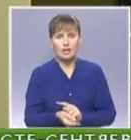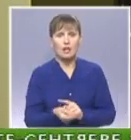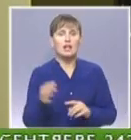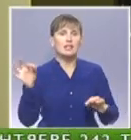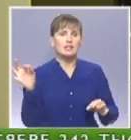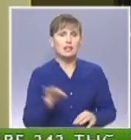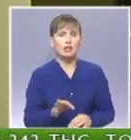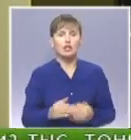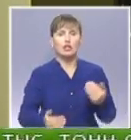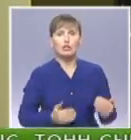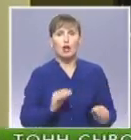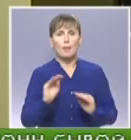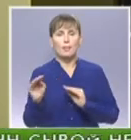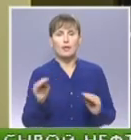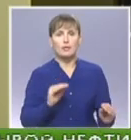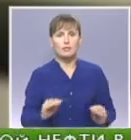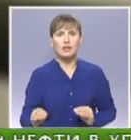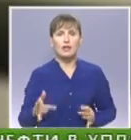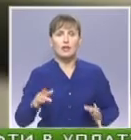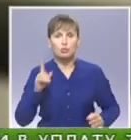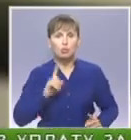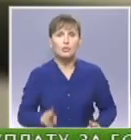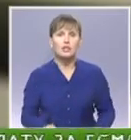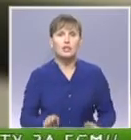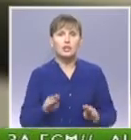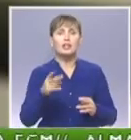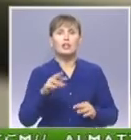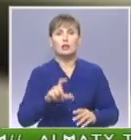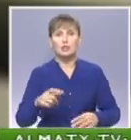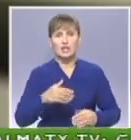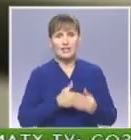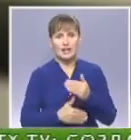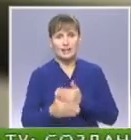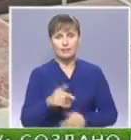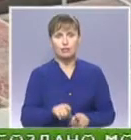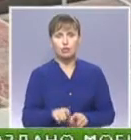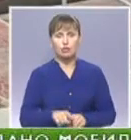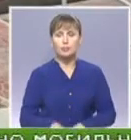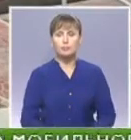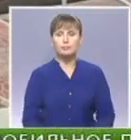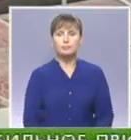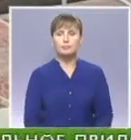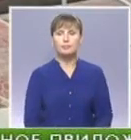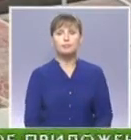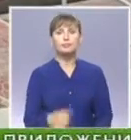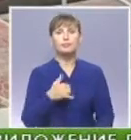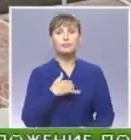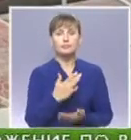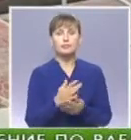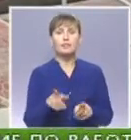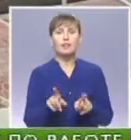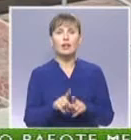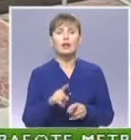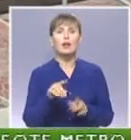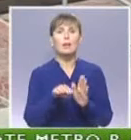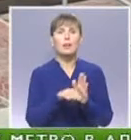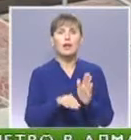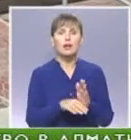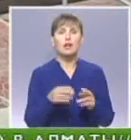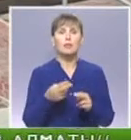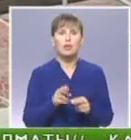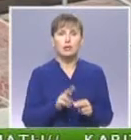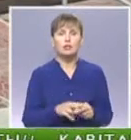раздумывая. Жилье оборудовано пандусами для удобства людей с ограниченными возможностями. У нас есть такая программа, которая позволяет нам,